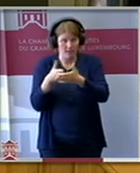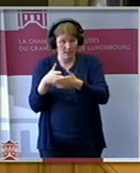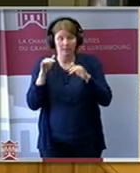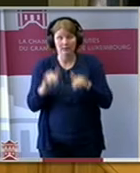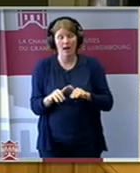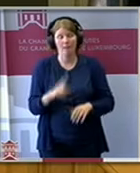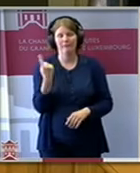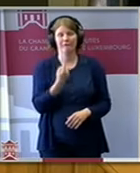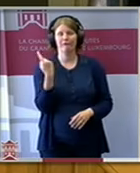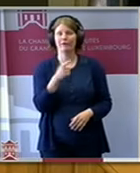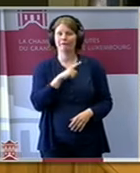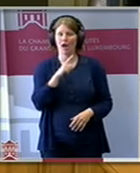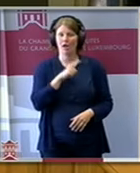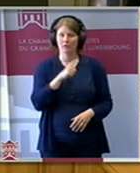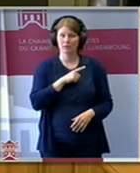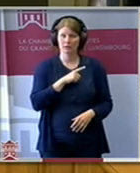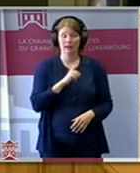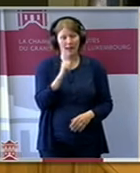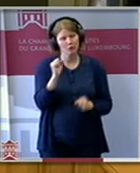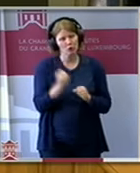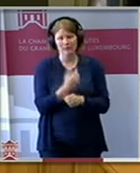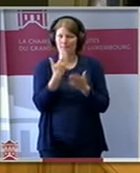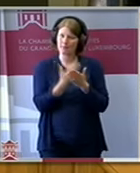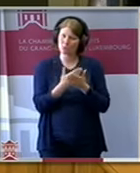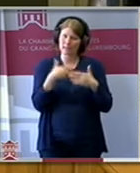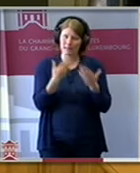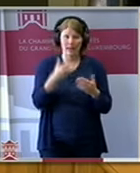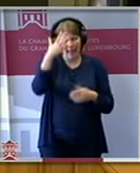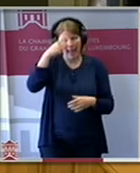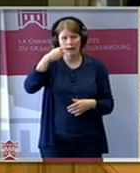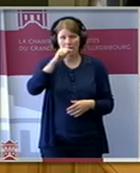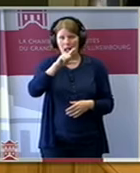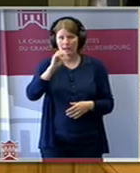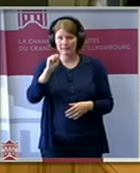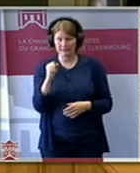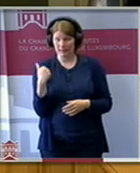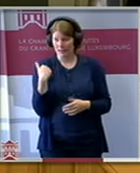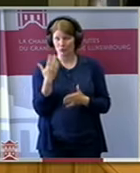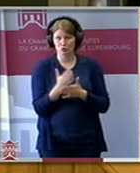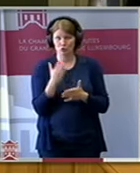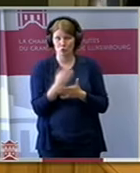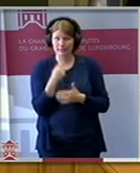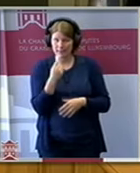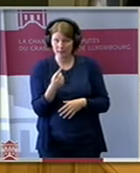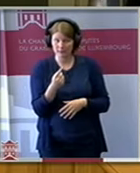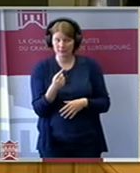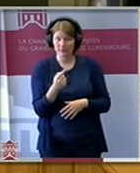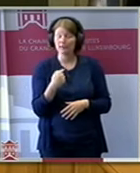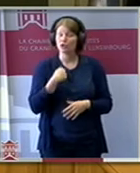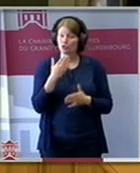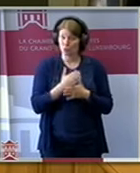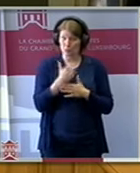Wir werden mal aufwerten. Ich gebe euch aber trotzdem ein Beispiel an den Herrn Galles aus Drobergängen für drin, weil ich schon tatsächlich zwei Question Parlamentären zu